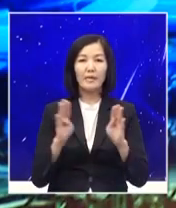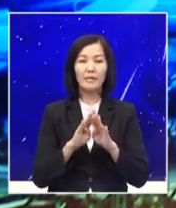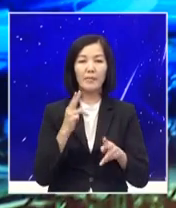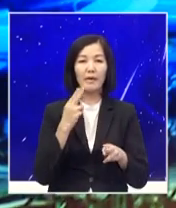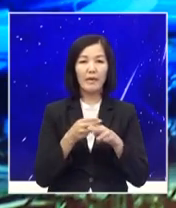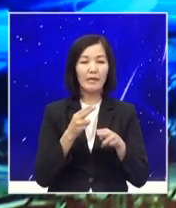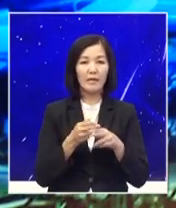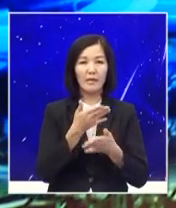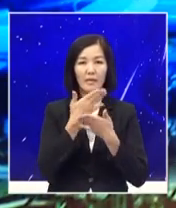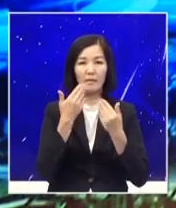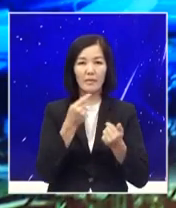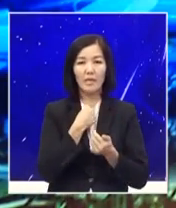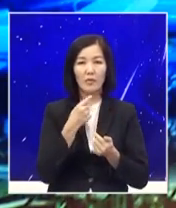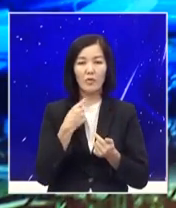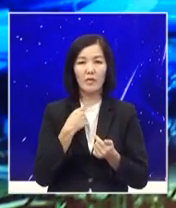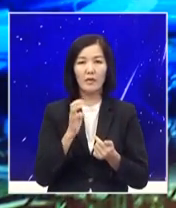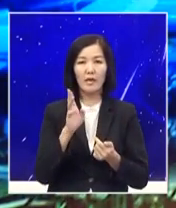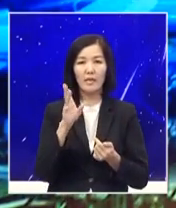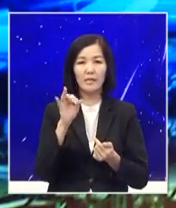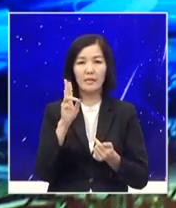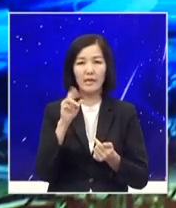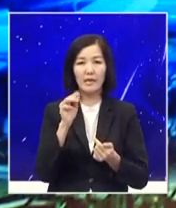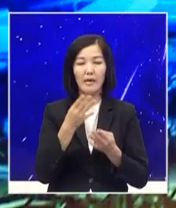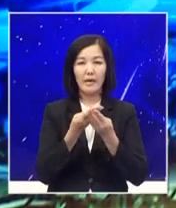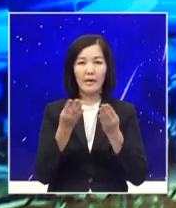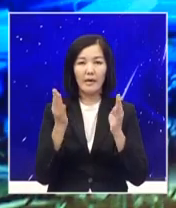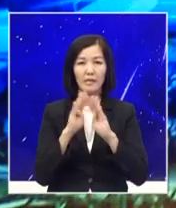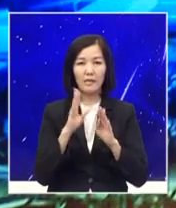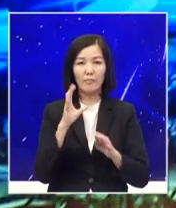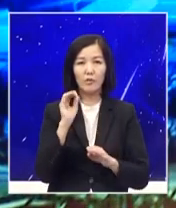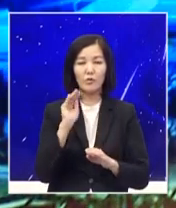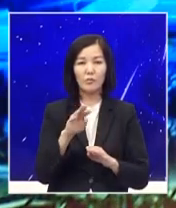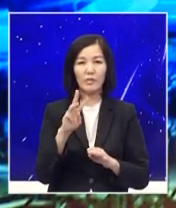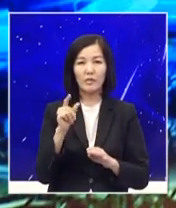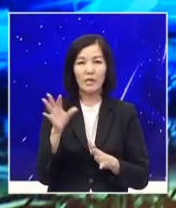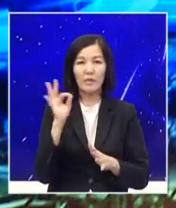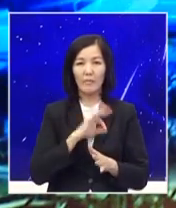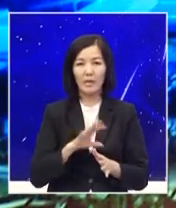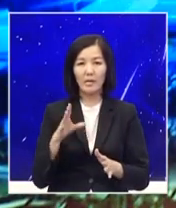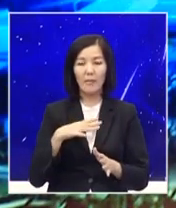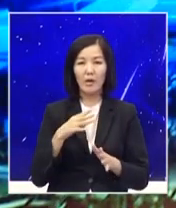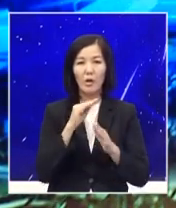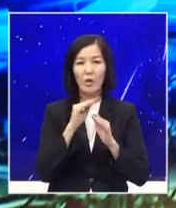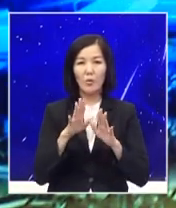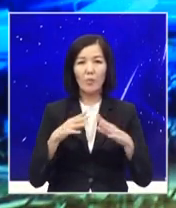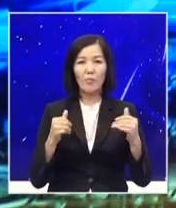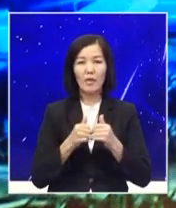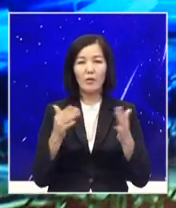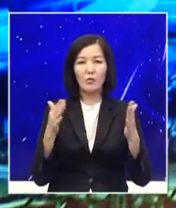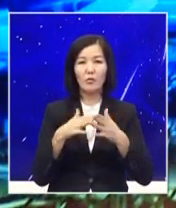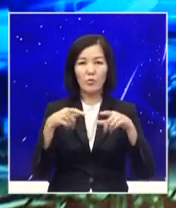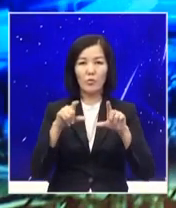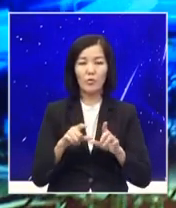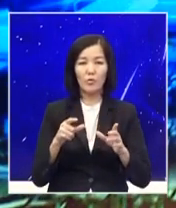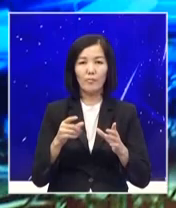Пандемия кедергі емес. Талдықорғандық Асия Шүкібасова карантин кезінде 500 мың теңгеден астам пайда тапқан. Көп балалы ана мұны үйден